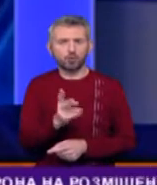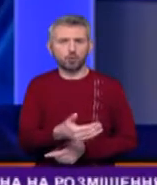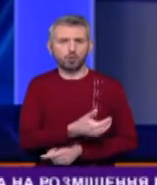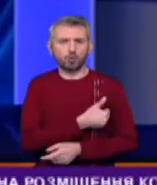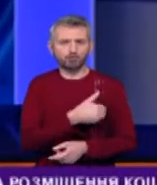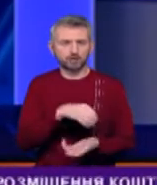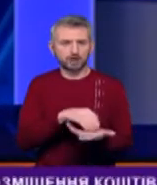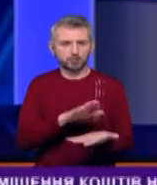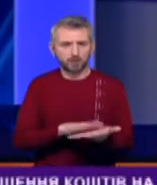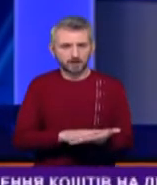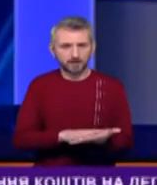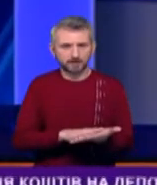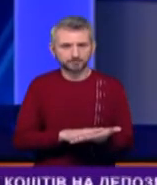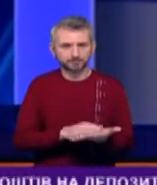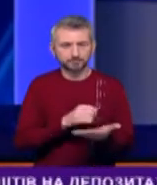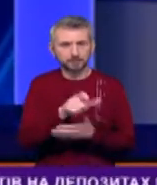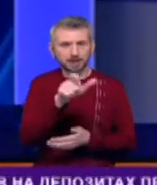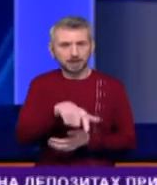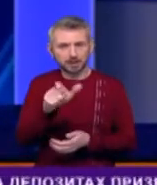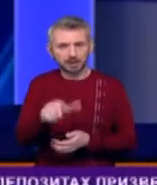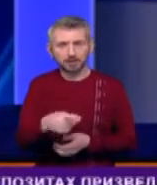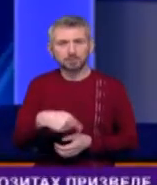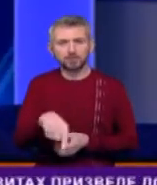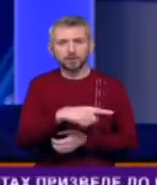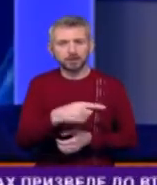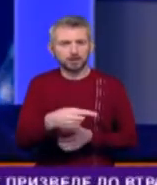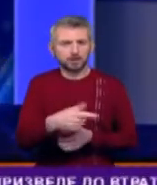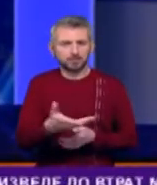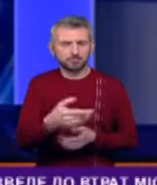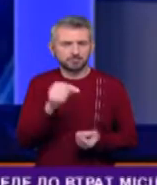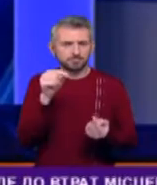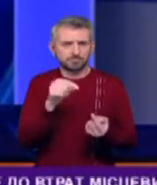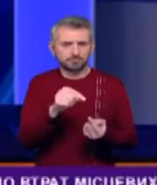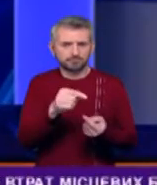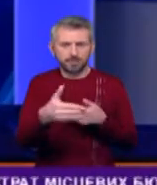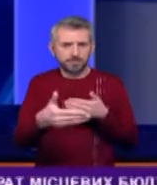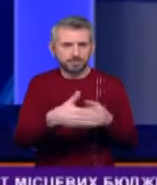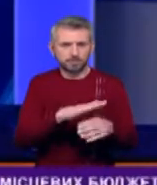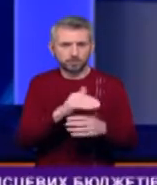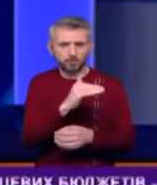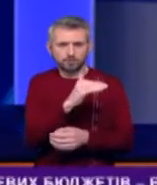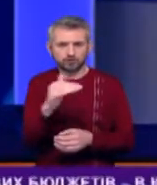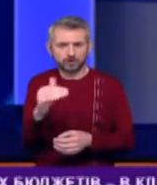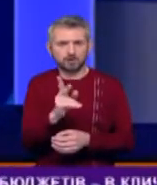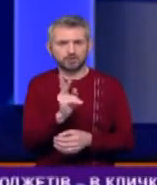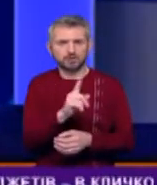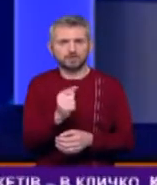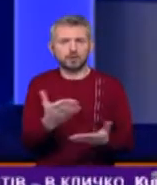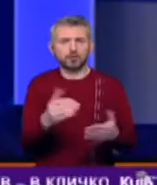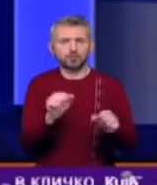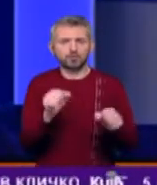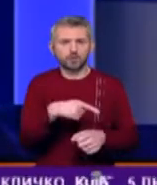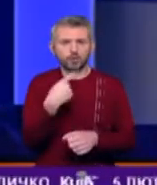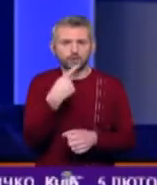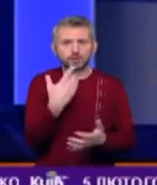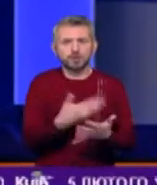хочуть зареєструватися кандидатами, вони ну і близько не підходять до межі, за якою можна там говорити